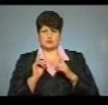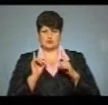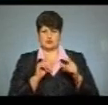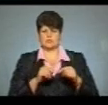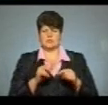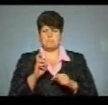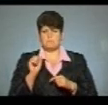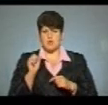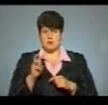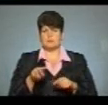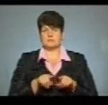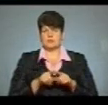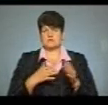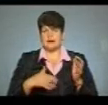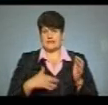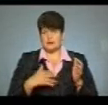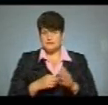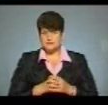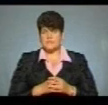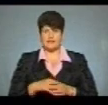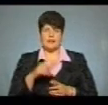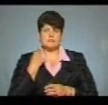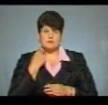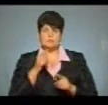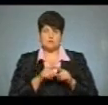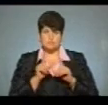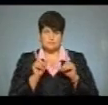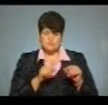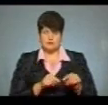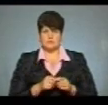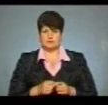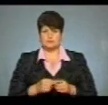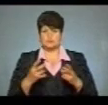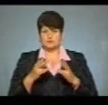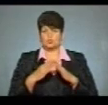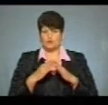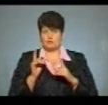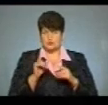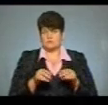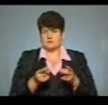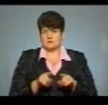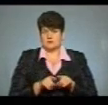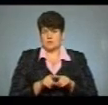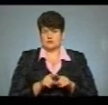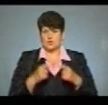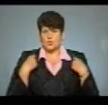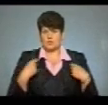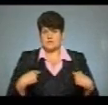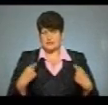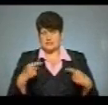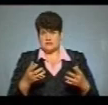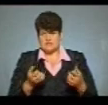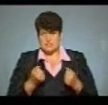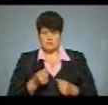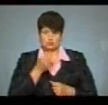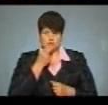також там маю гітару. На англійську теж добираюсь. Ну, відповідно, треба ж додому доїхати, там рюкзак інший взяти, бо